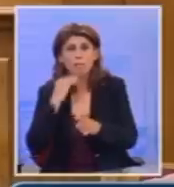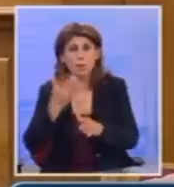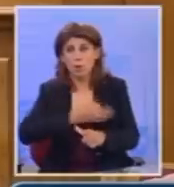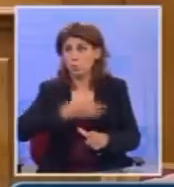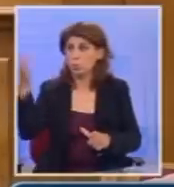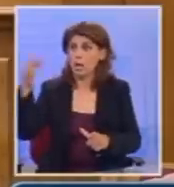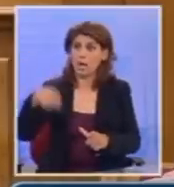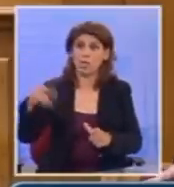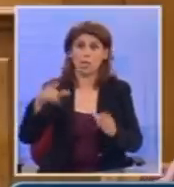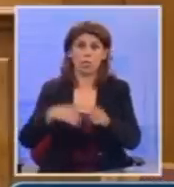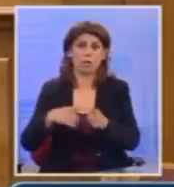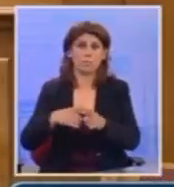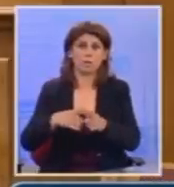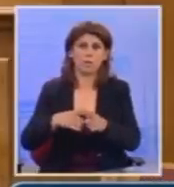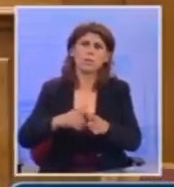μαθητές.